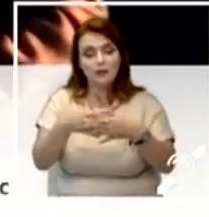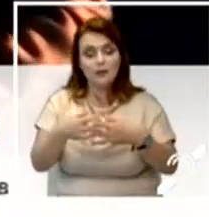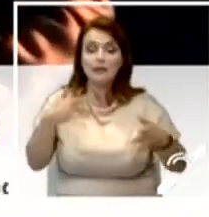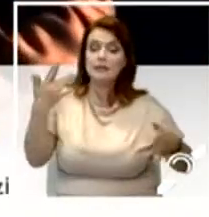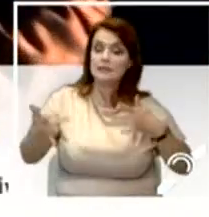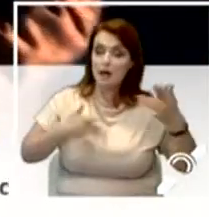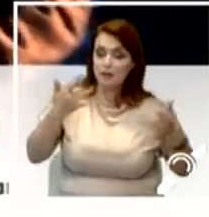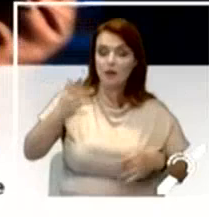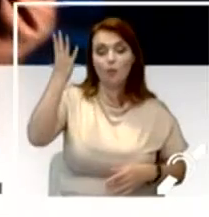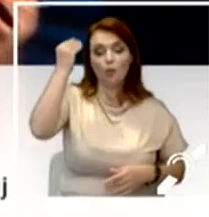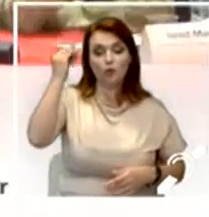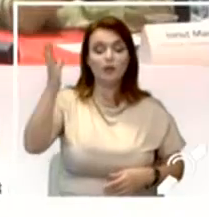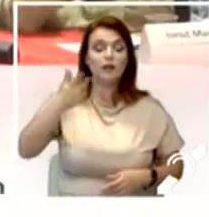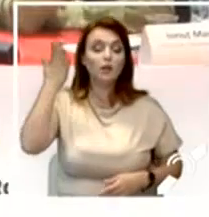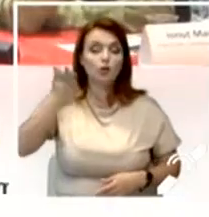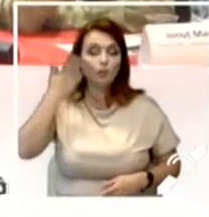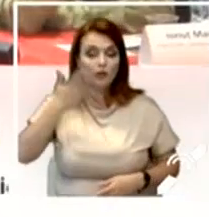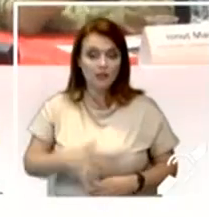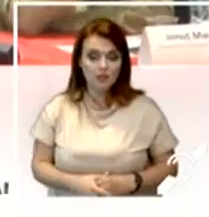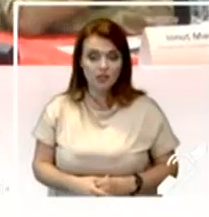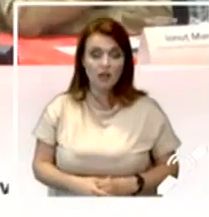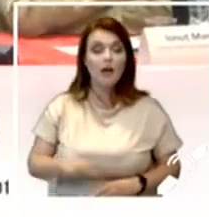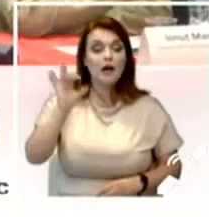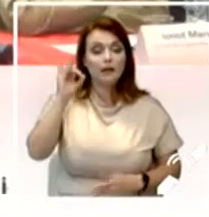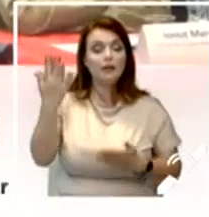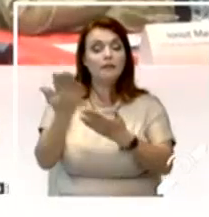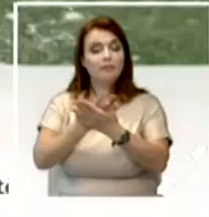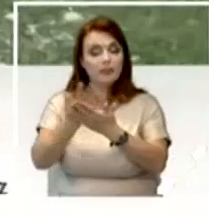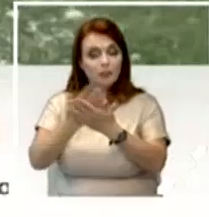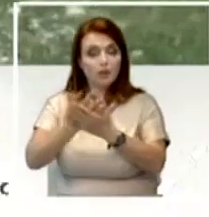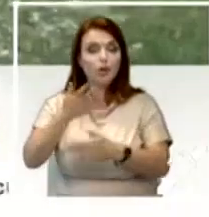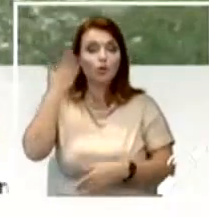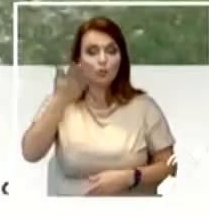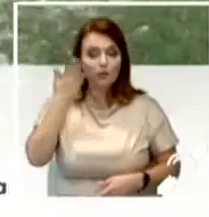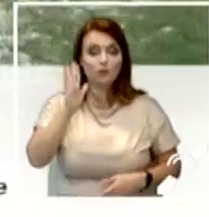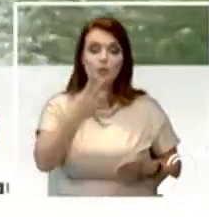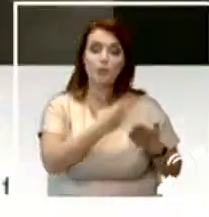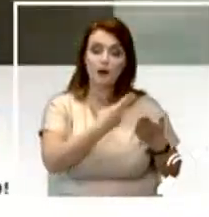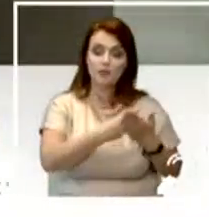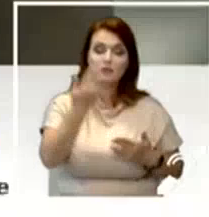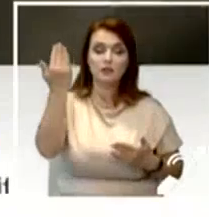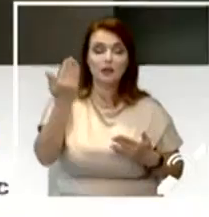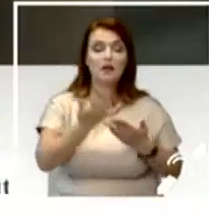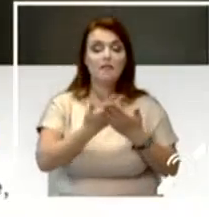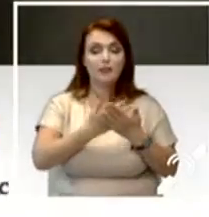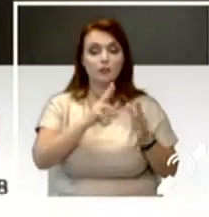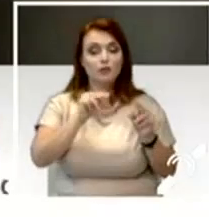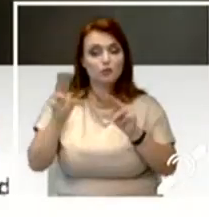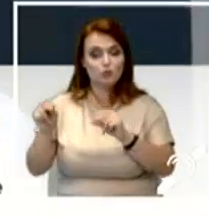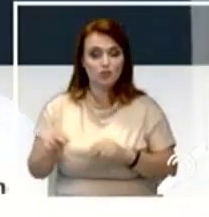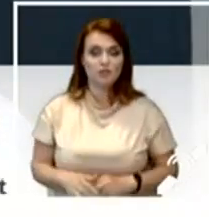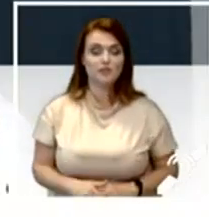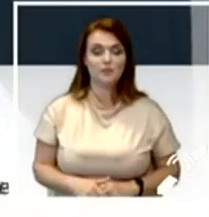cu cea de-a 8-a ediție, iar zilele filmului românesc vor aduce filme de succes lansate în ultimul an. Chiar